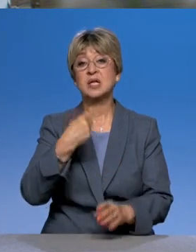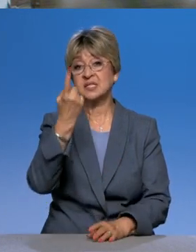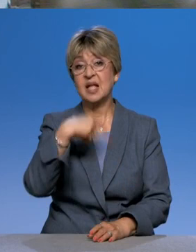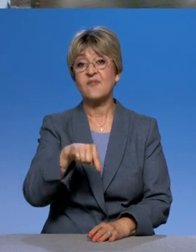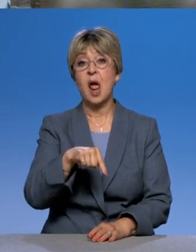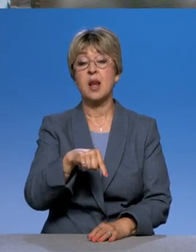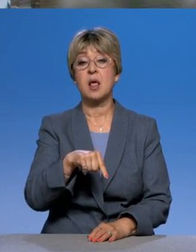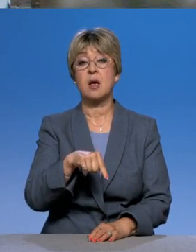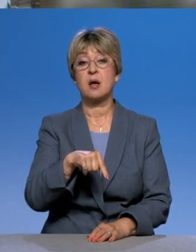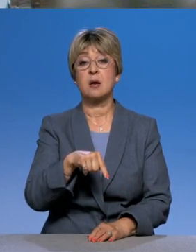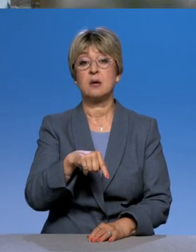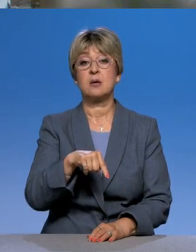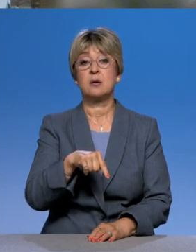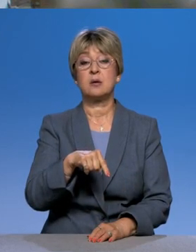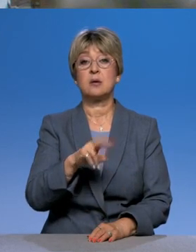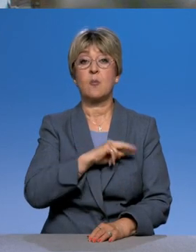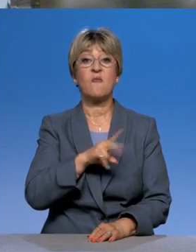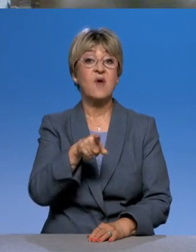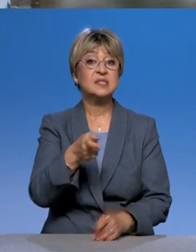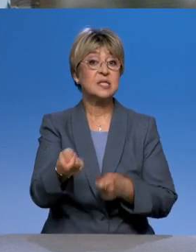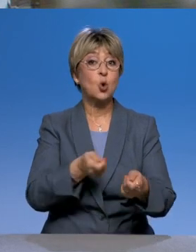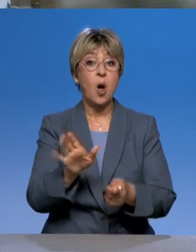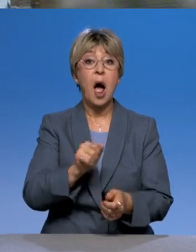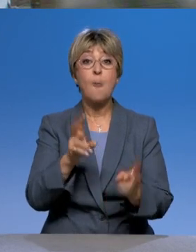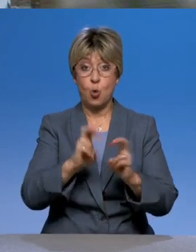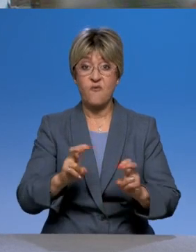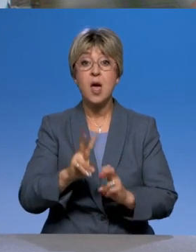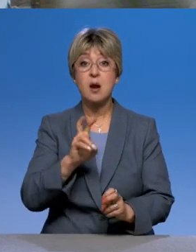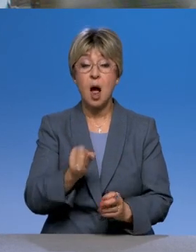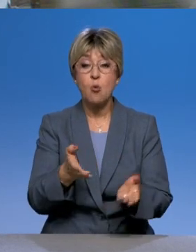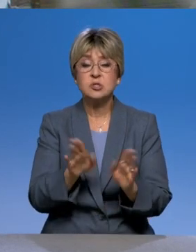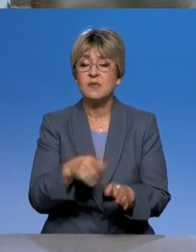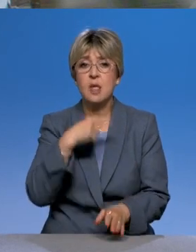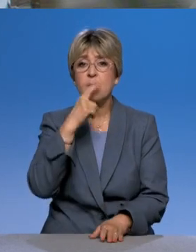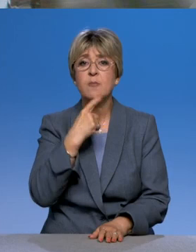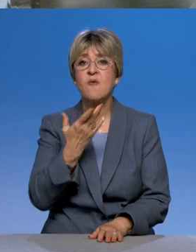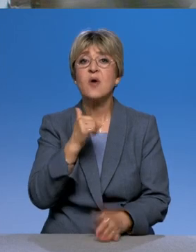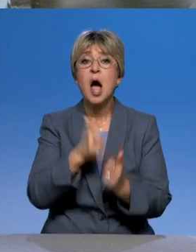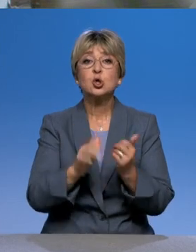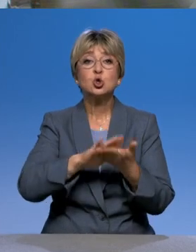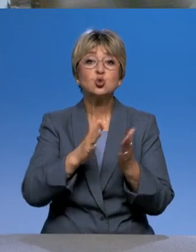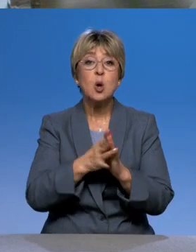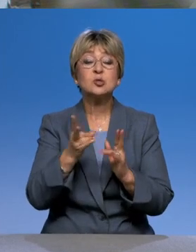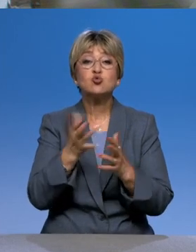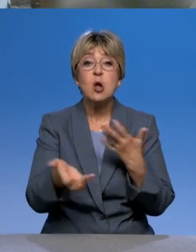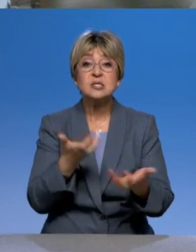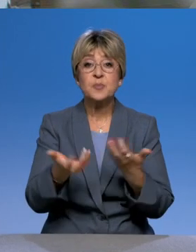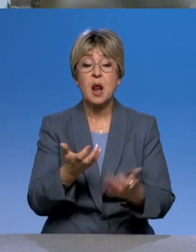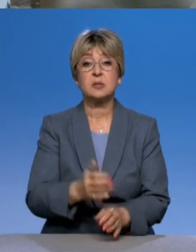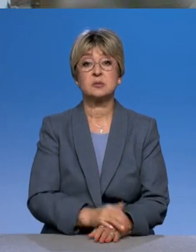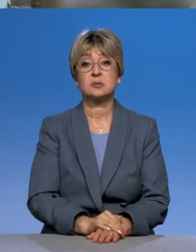значит, не руководство оставило, а проверка вот это что ли? Вот здесь в каждой ситуации просто нужно разбираться более-менее.